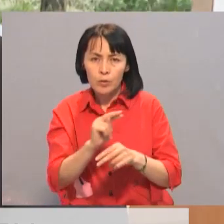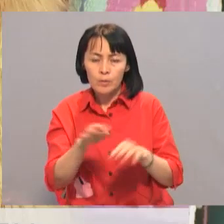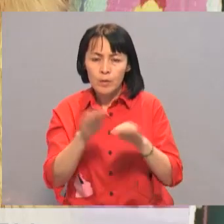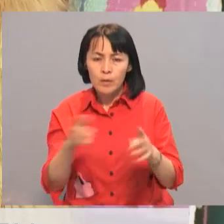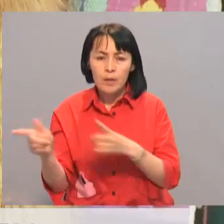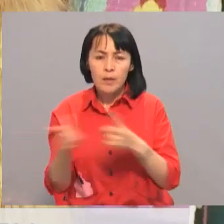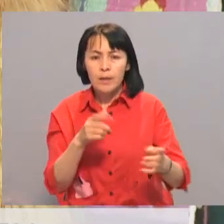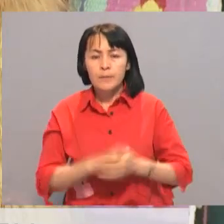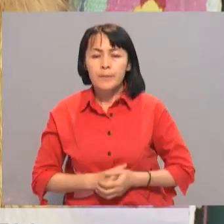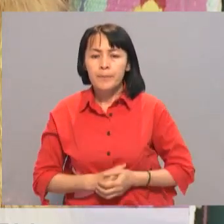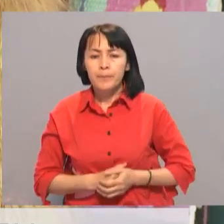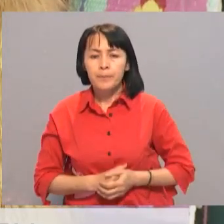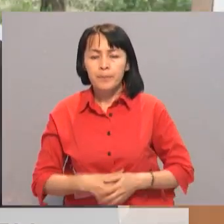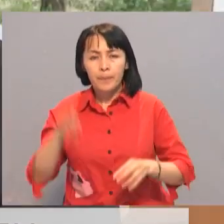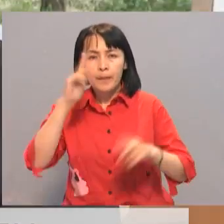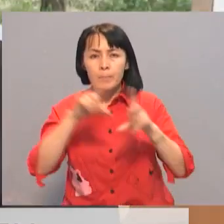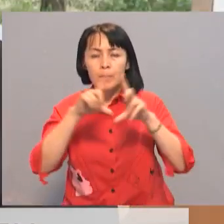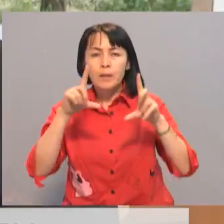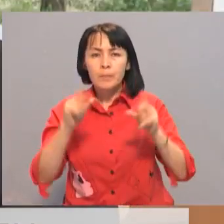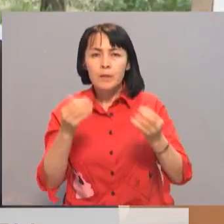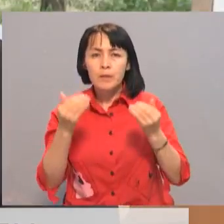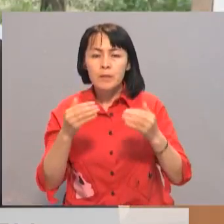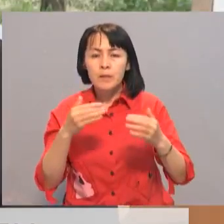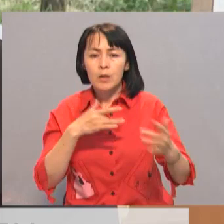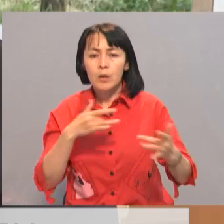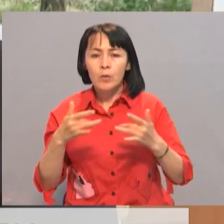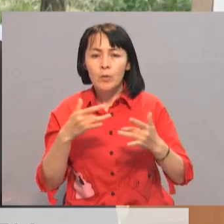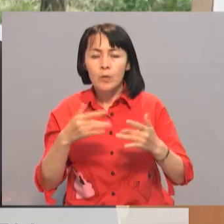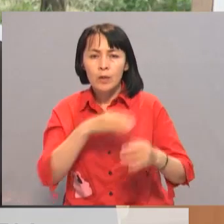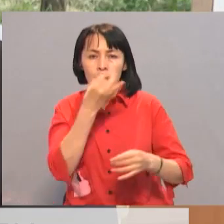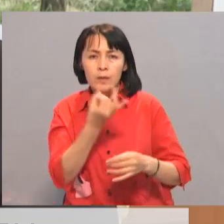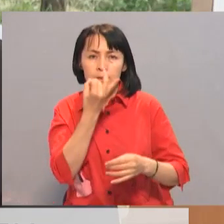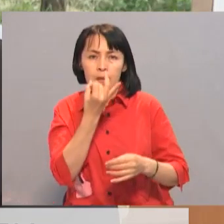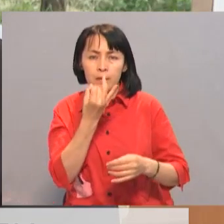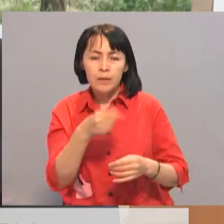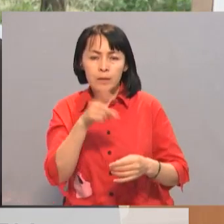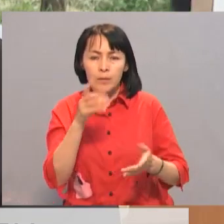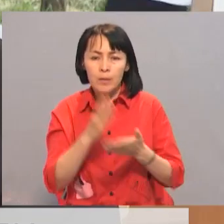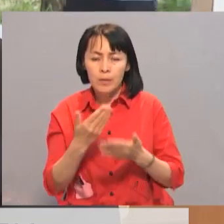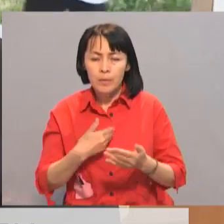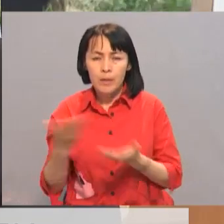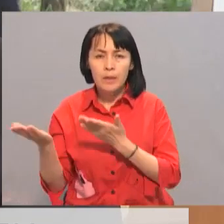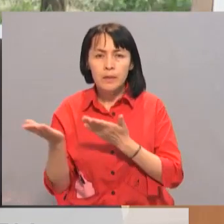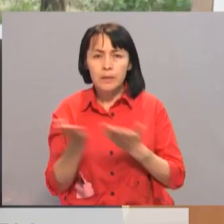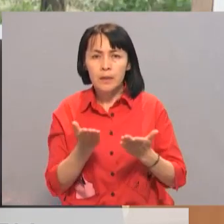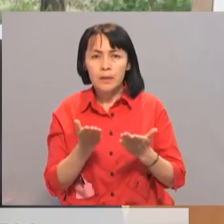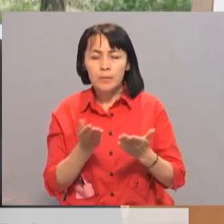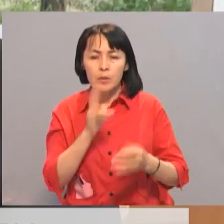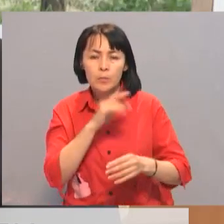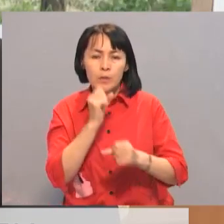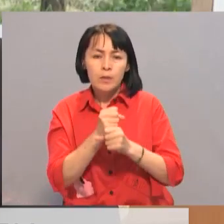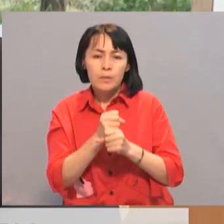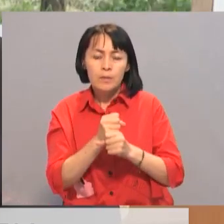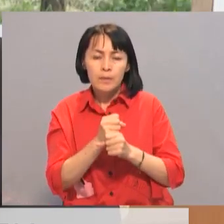шәкірттер дайындаймыз. Мектепте арасында қолөнерге қызығатын оқушылар бар. Олар менен келіп біз жұмыстар жасаймыз,